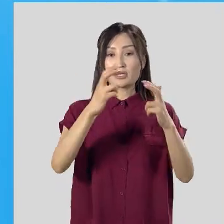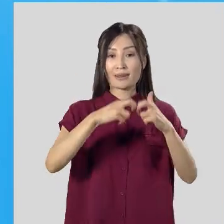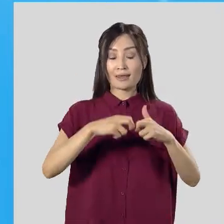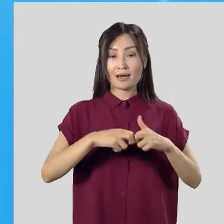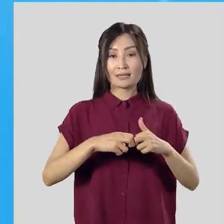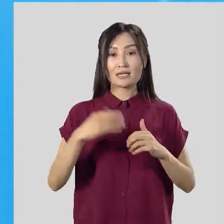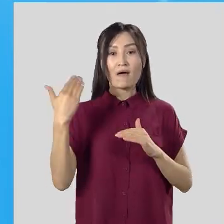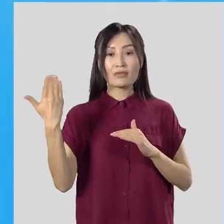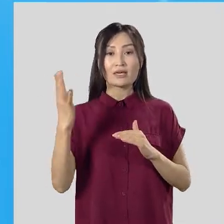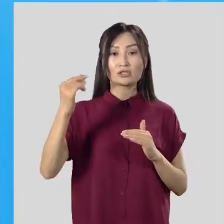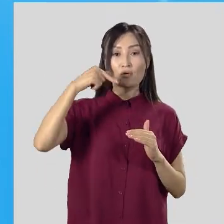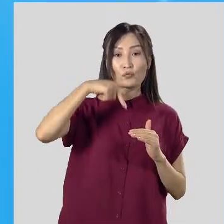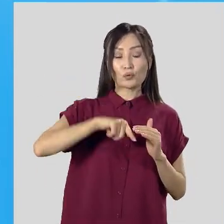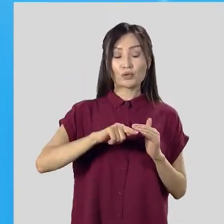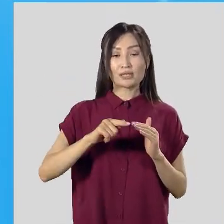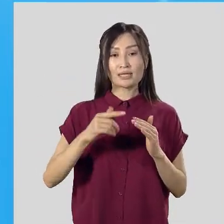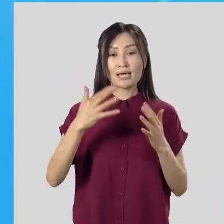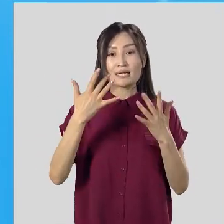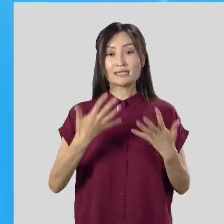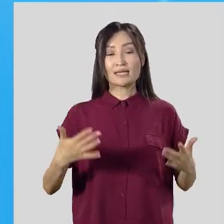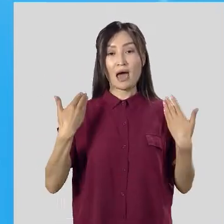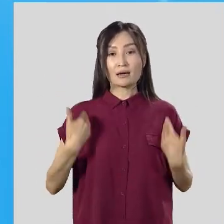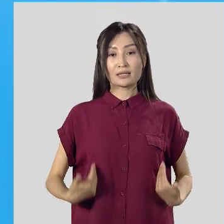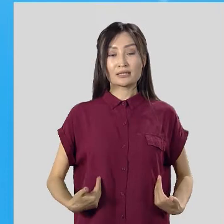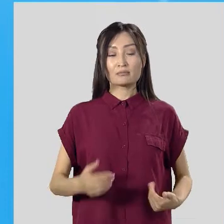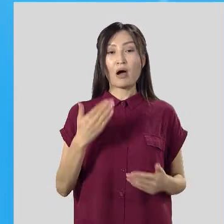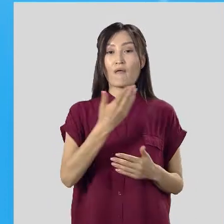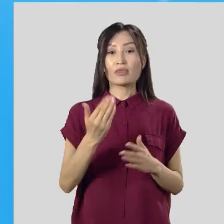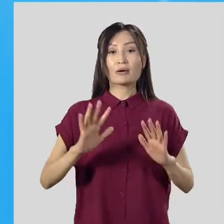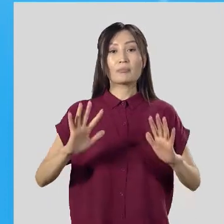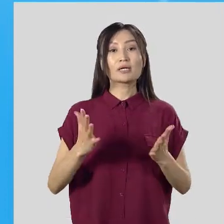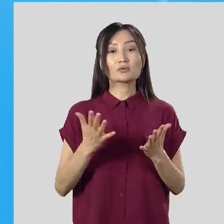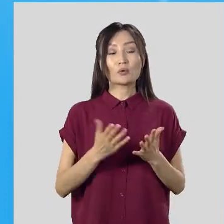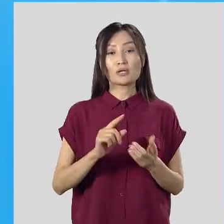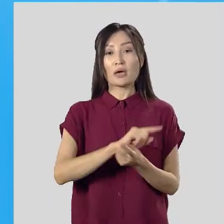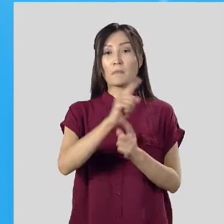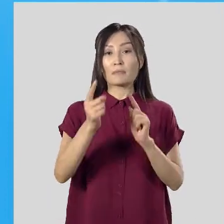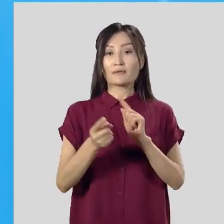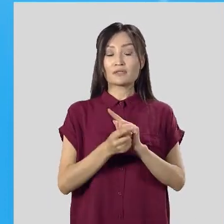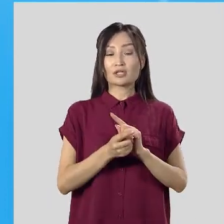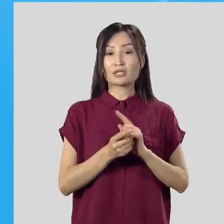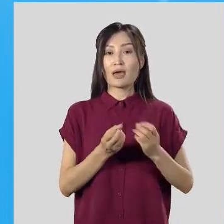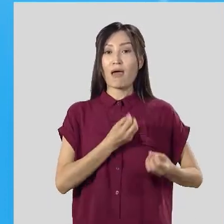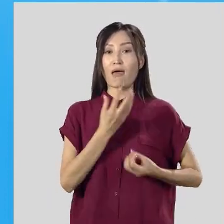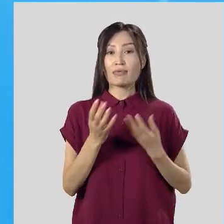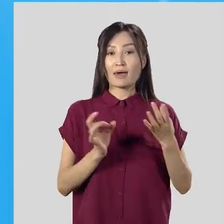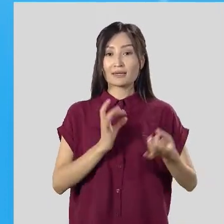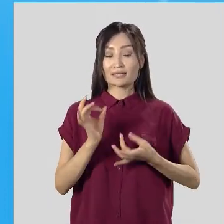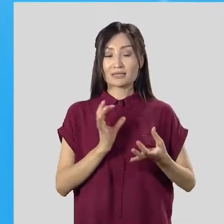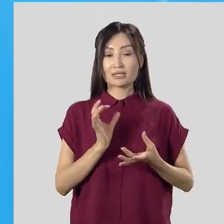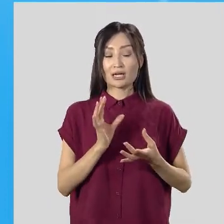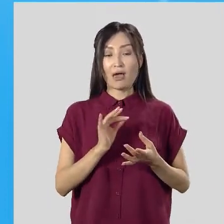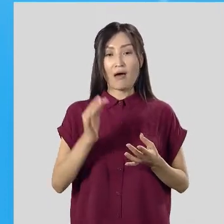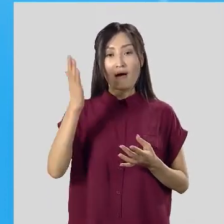анализ внешней и внутренней среды организма. В них происходит превращение энергии раздражителя